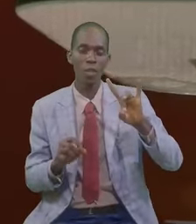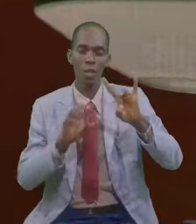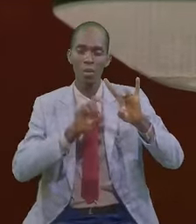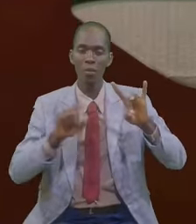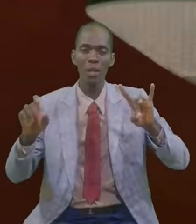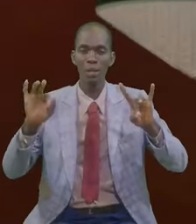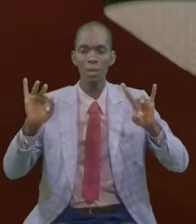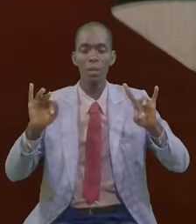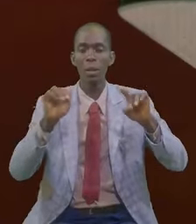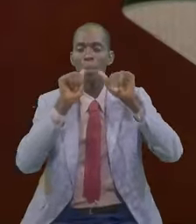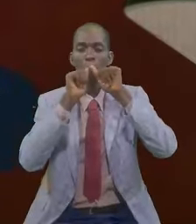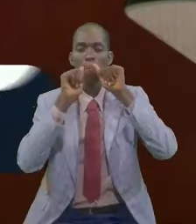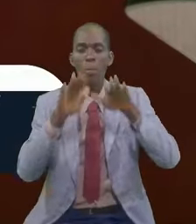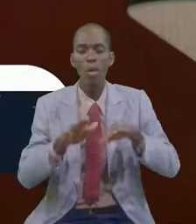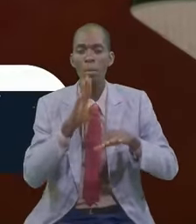68.